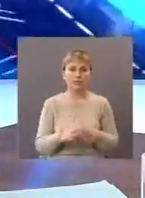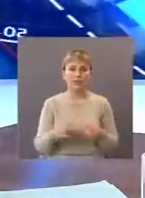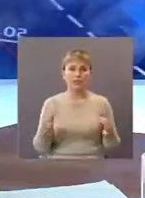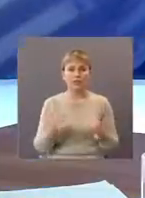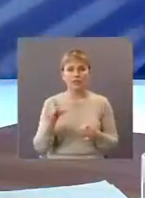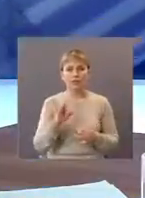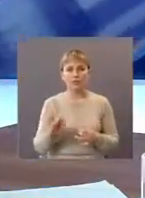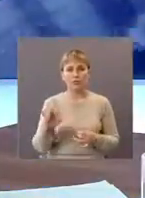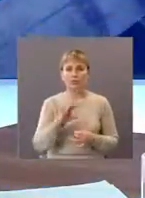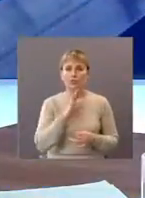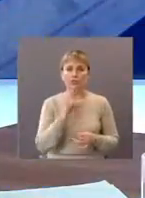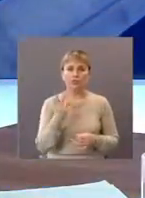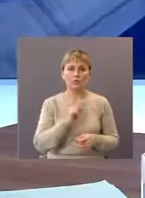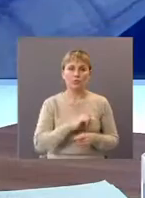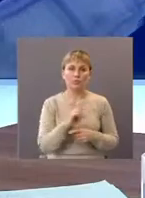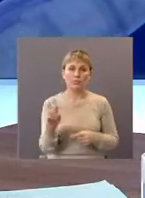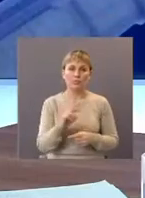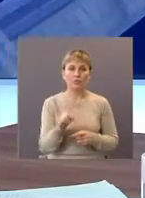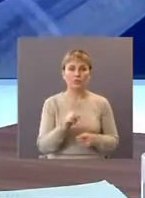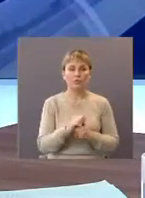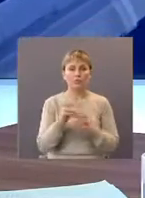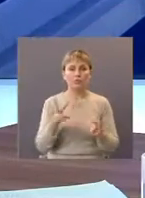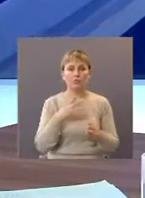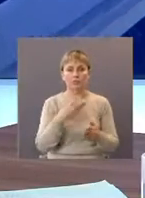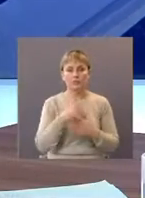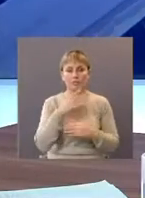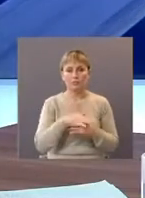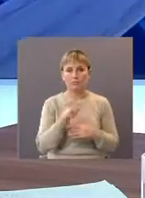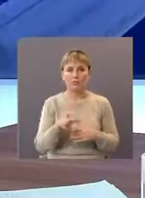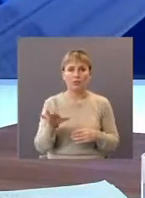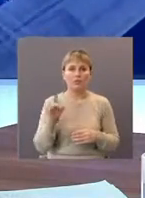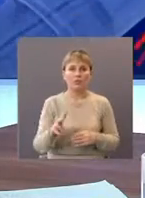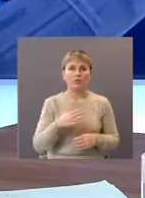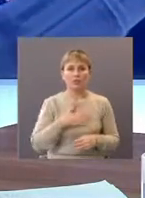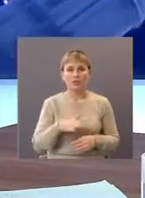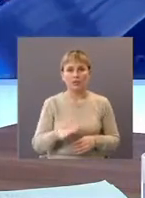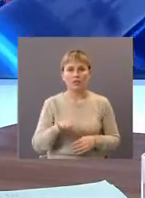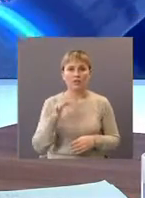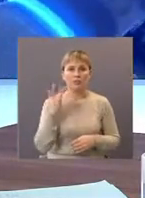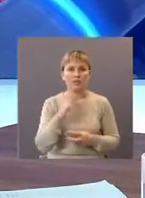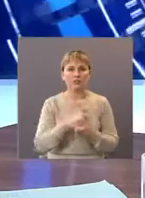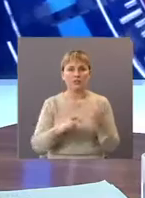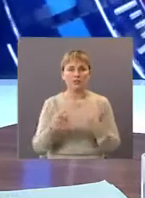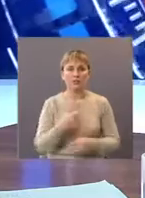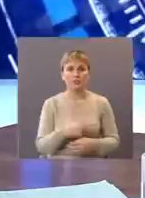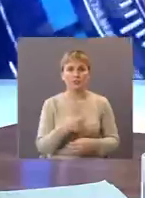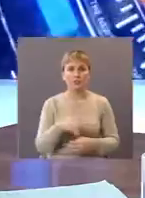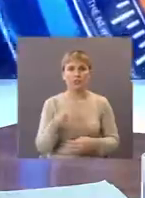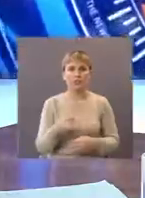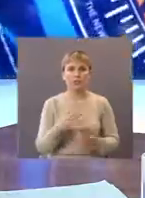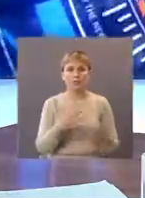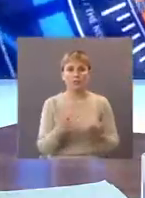истории. Она на двух работах, чтобы хоть как-то обеспечить своих близких. Он вечно недоволен и в постоянном поиске себя и